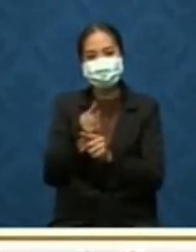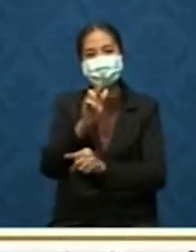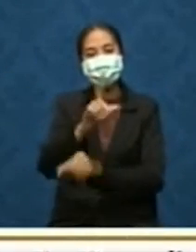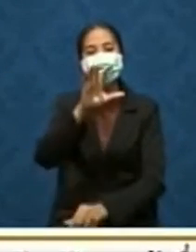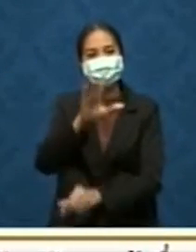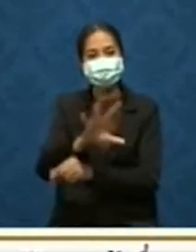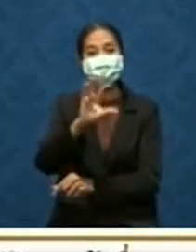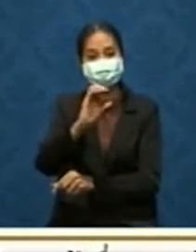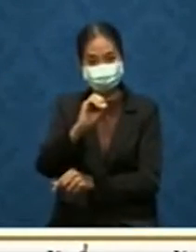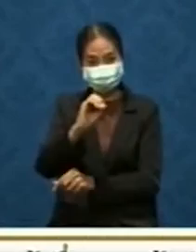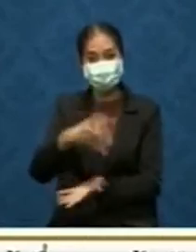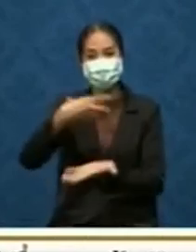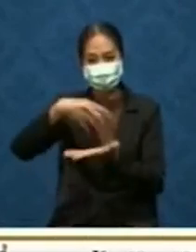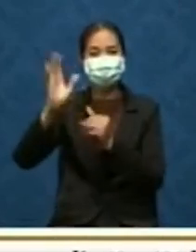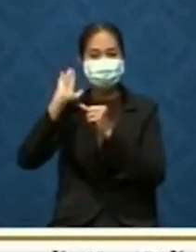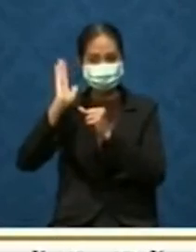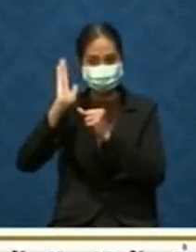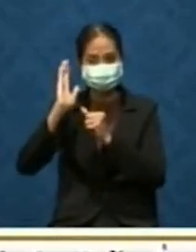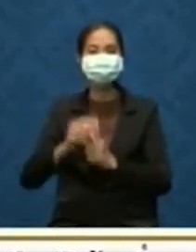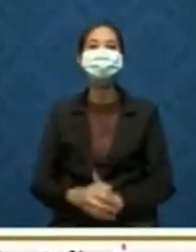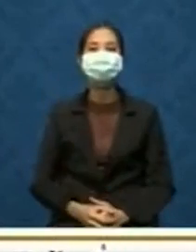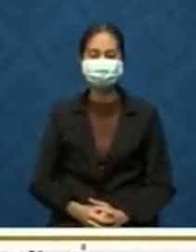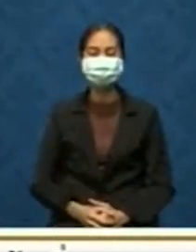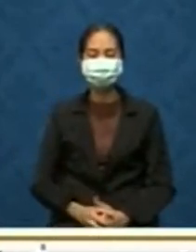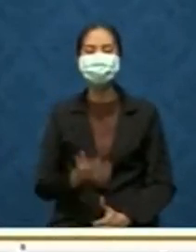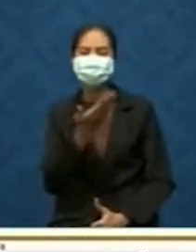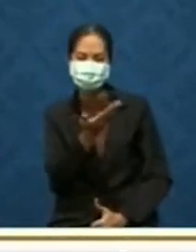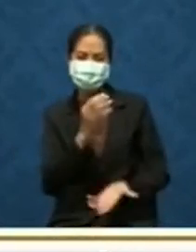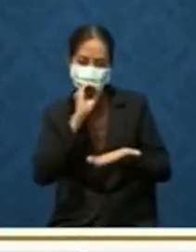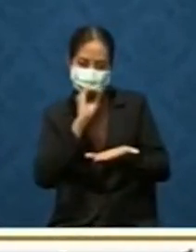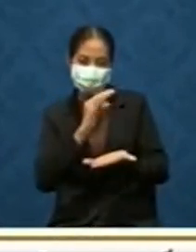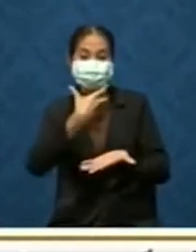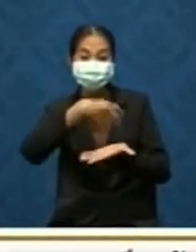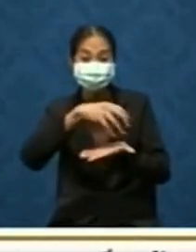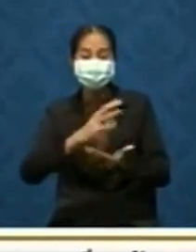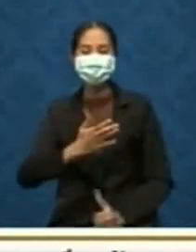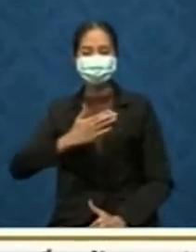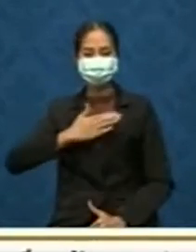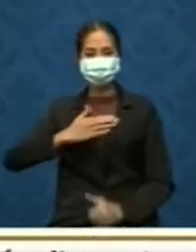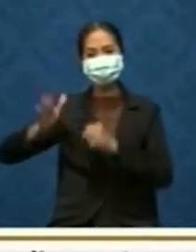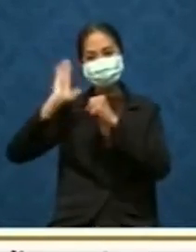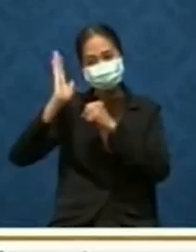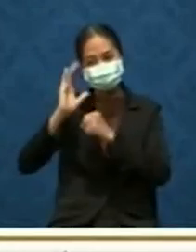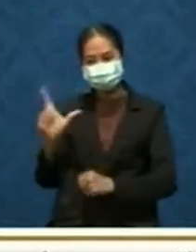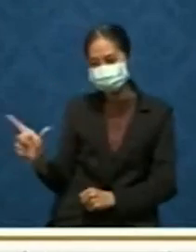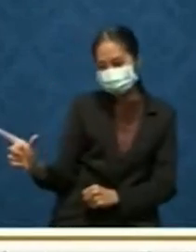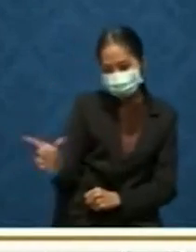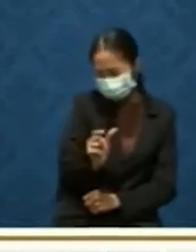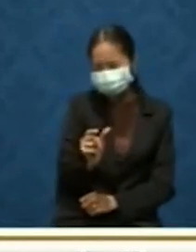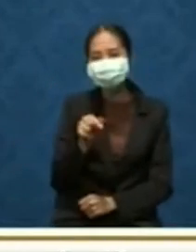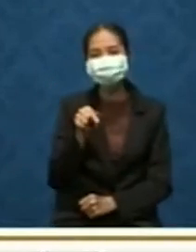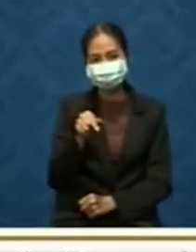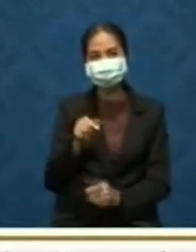อภิปรายต่อไปอย่างที่ได้เรียนท่านประธานครับสำหรับการอภิปรายของผมจะสร้างกระชับ